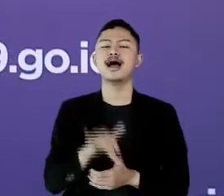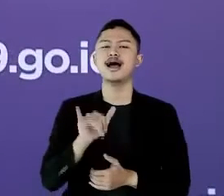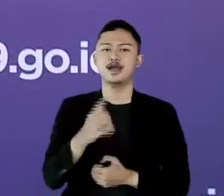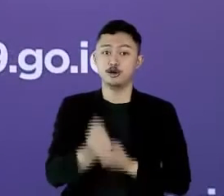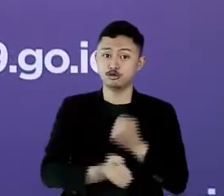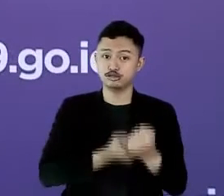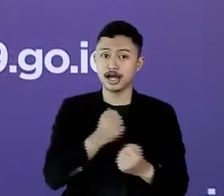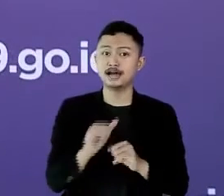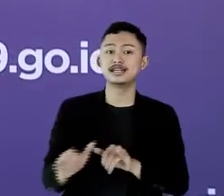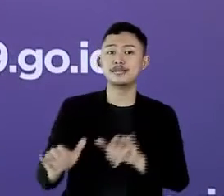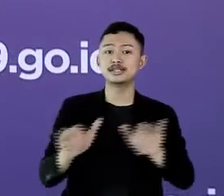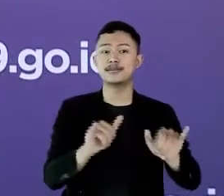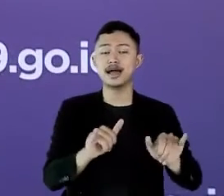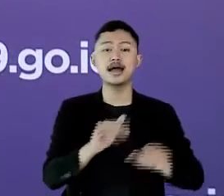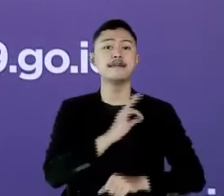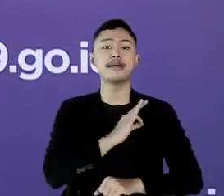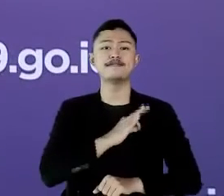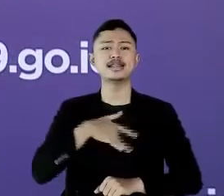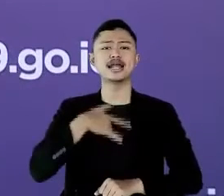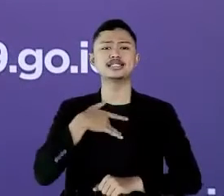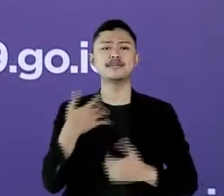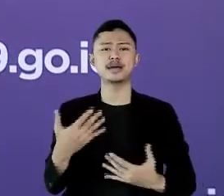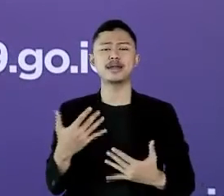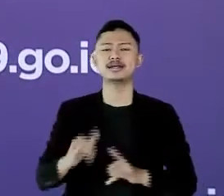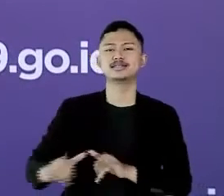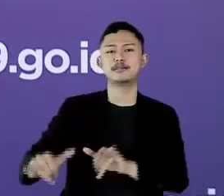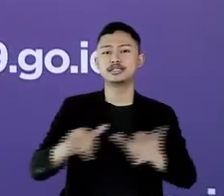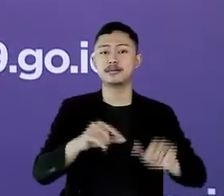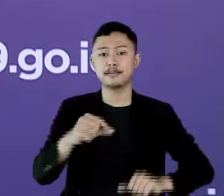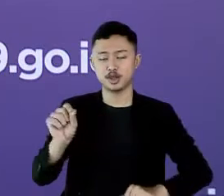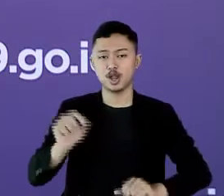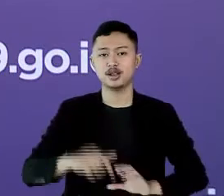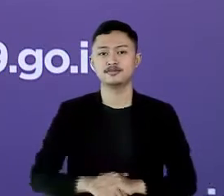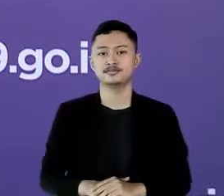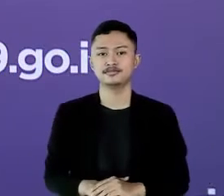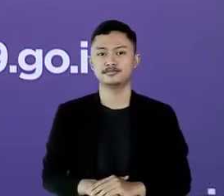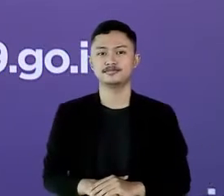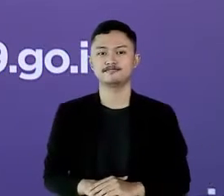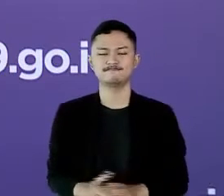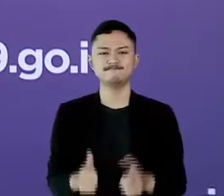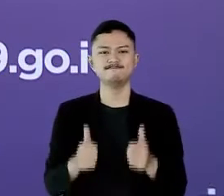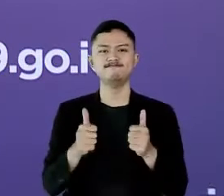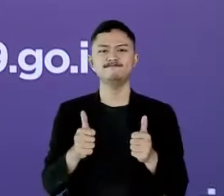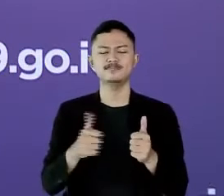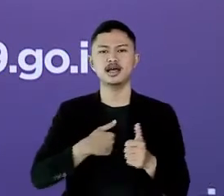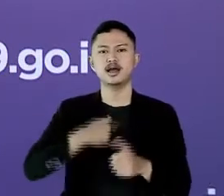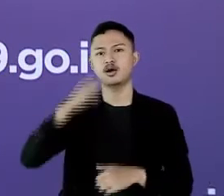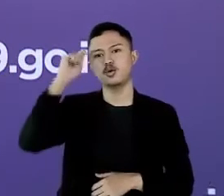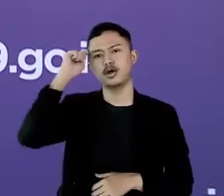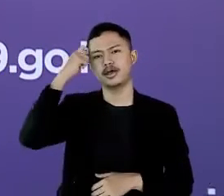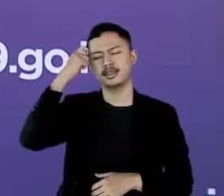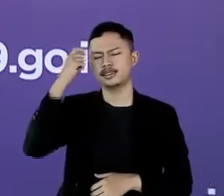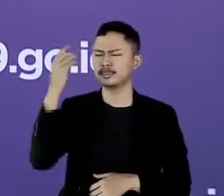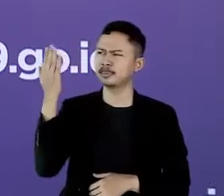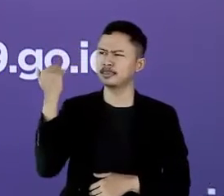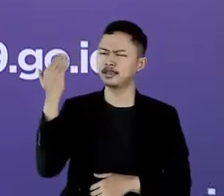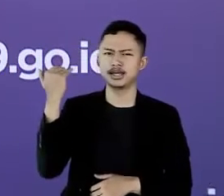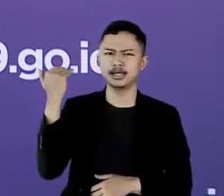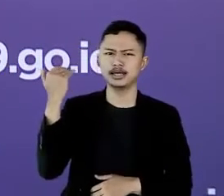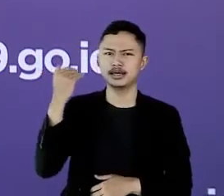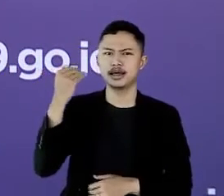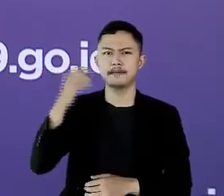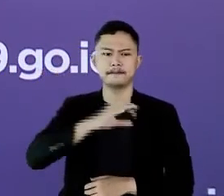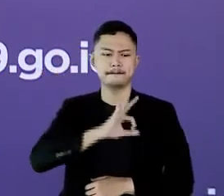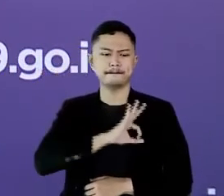kolektif, manfaatnya juga nanti dirasakan secara kolektif, begitu ya Pak Iwan, Pak Diki ya. Baik. Saya jadi teringat apa yang kemudian sudah disampaikan